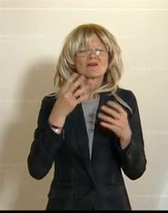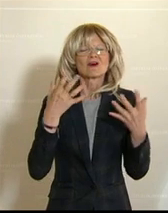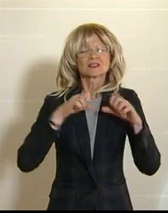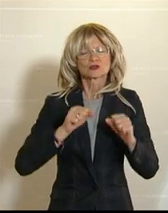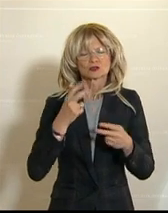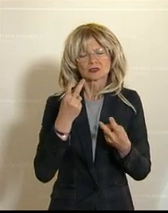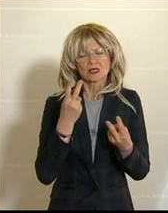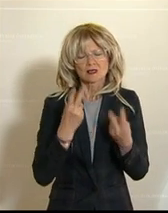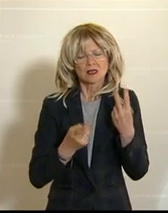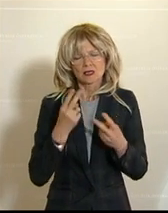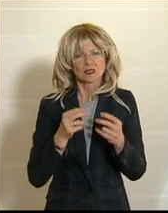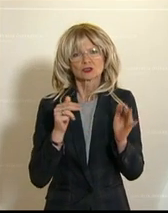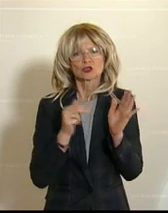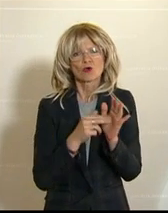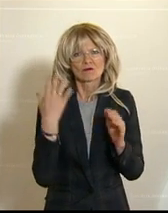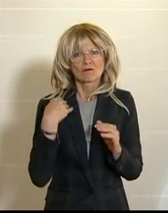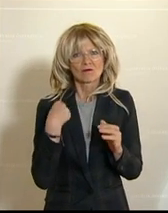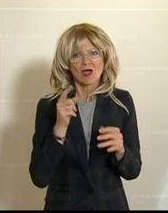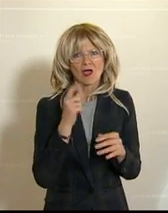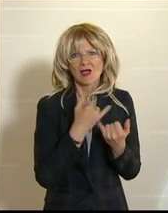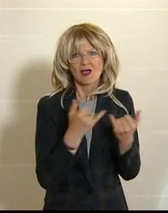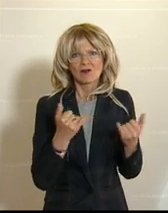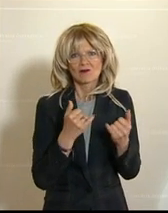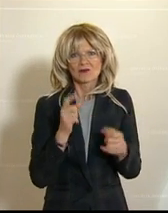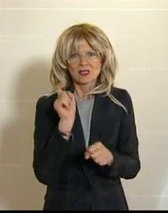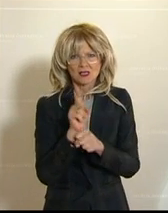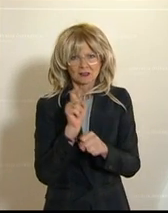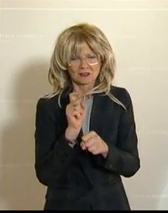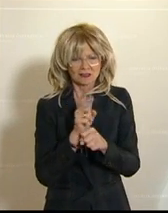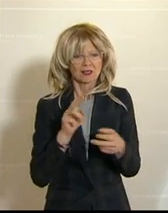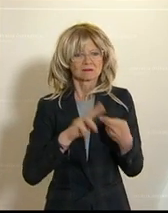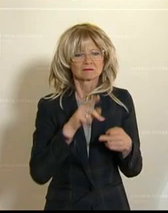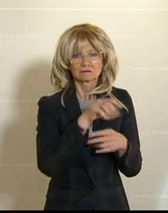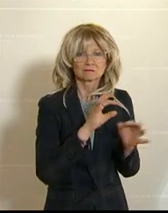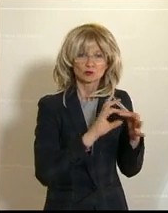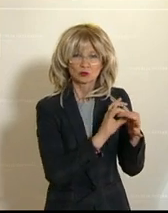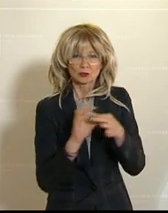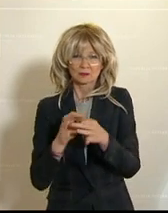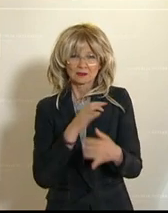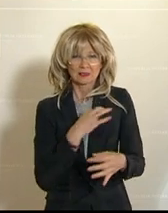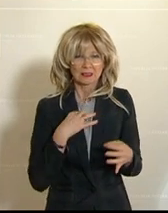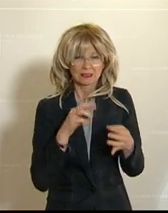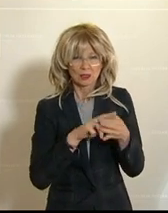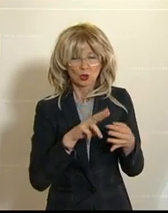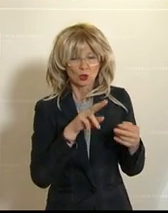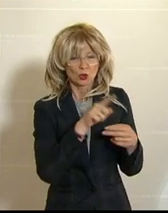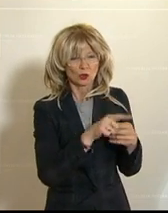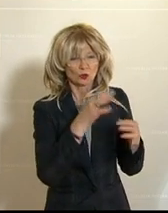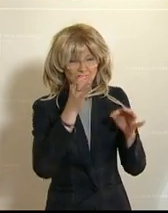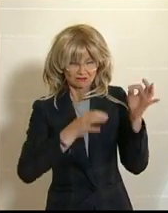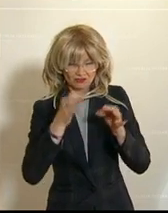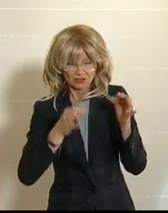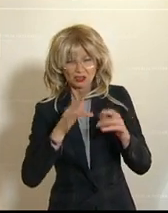Kinderzuschläge, des Arbeitsqualifizierungsbonus und der Sozialhilfestatistik eine der ständigen Spruchpraxis entsprechende